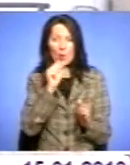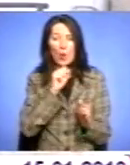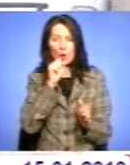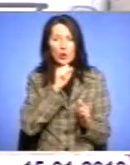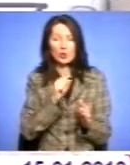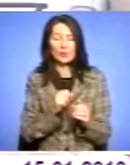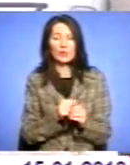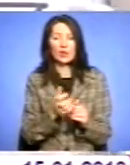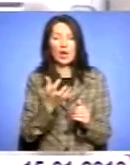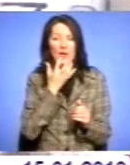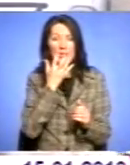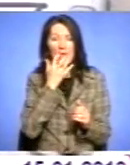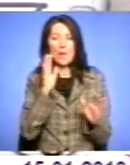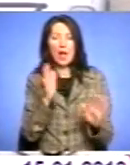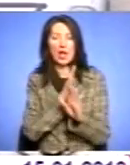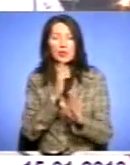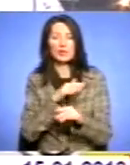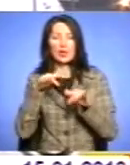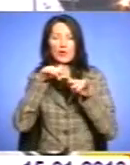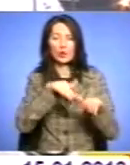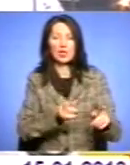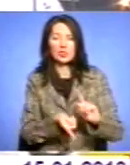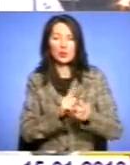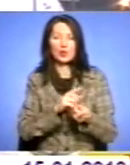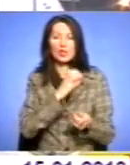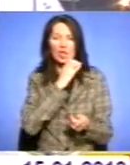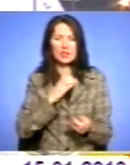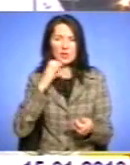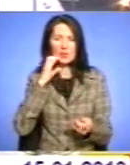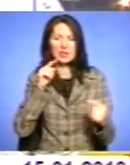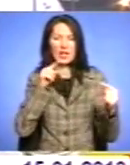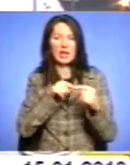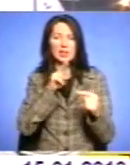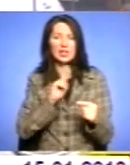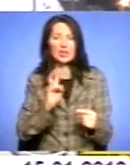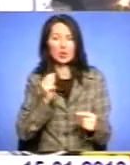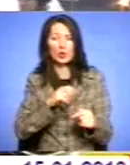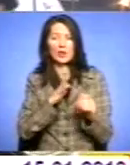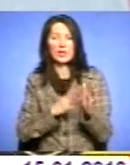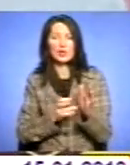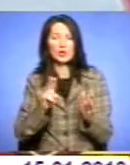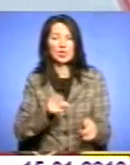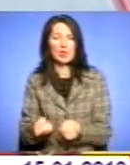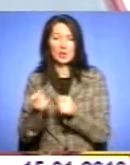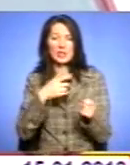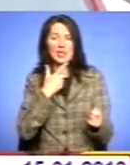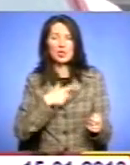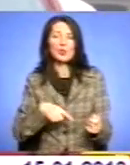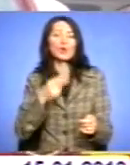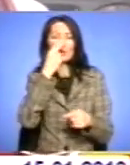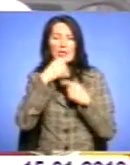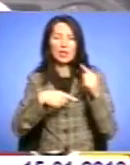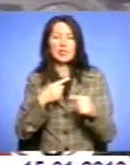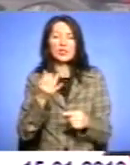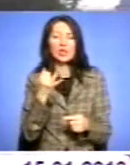Теплі атмосферні фронти зміняться на сибірський антициклон. 19 січня принесе з собою традиційні йорданські